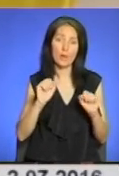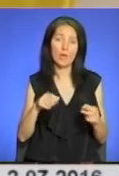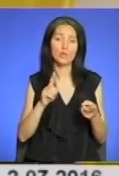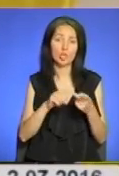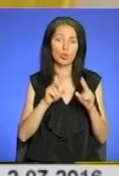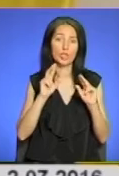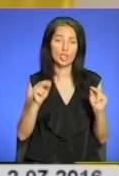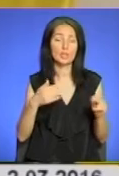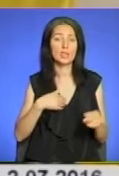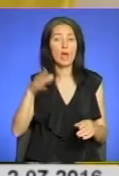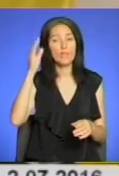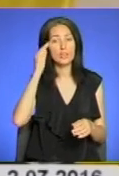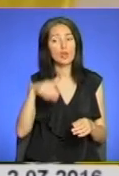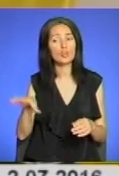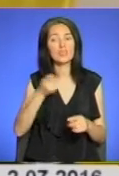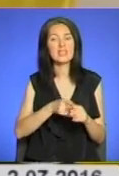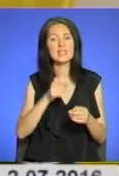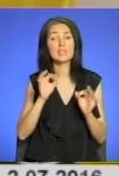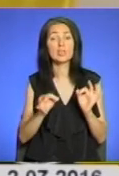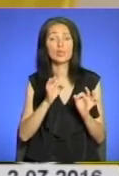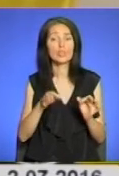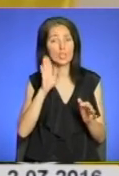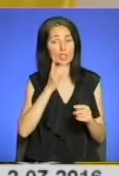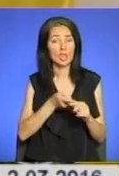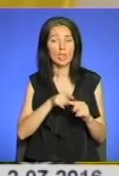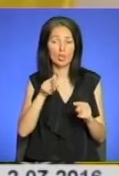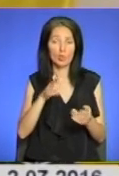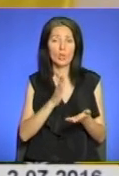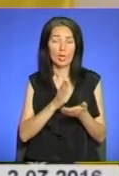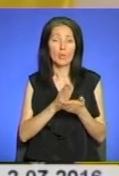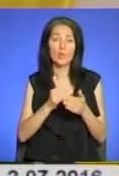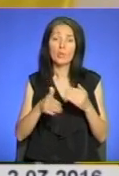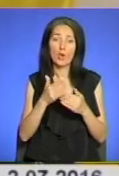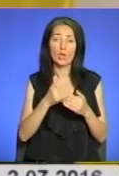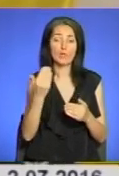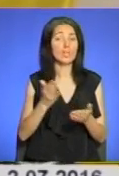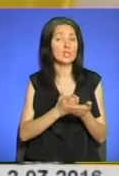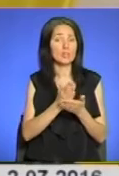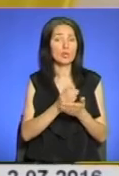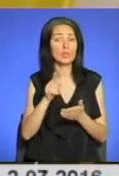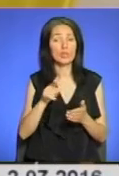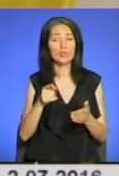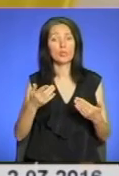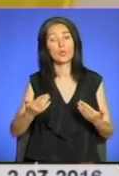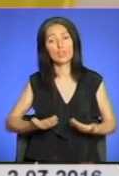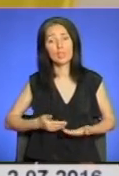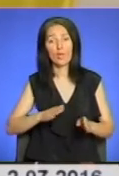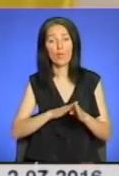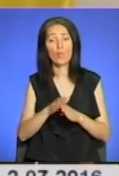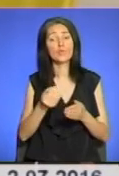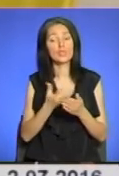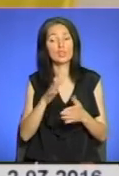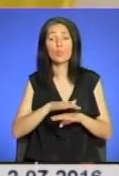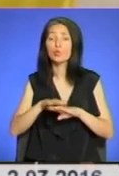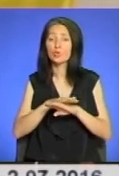всі оці засуджені Які в нас відбувають покарання вони заслуговують на то щоб жити в повноцінно суспільстві якщо